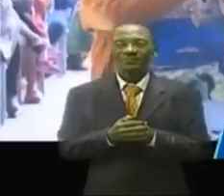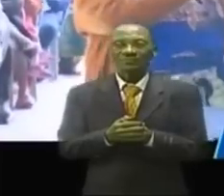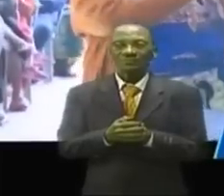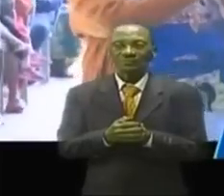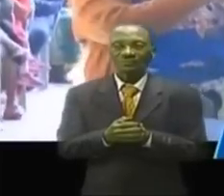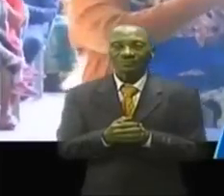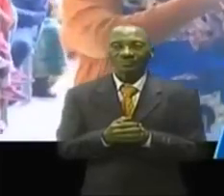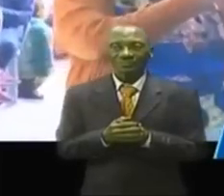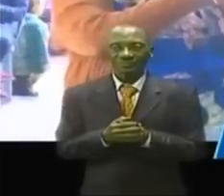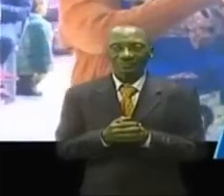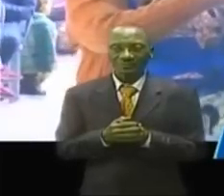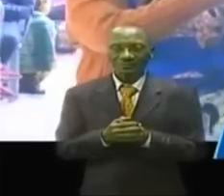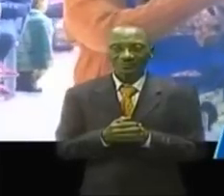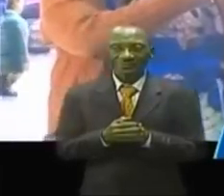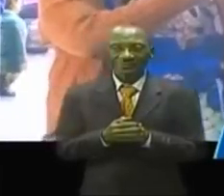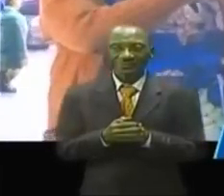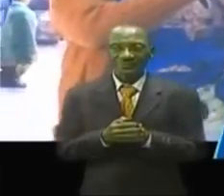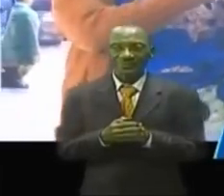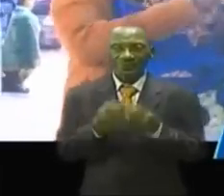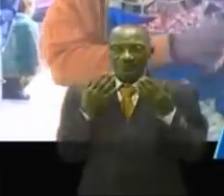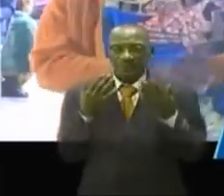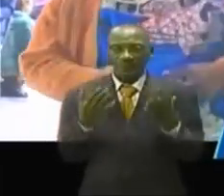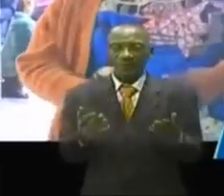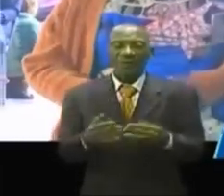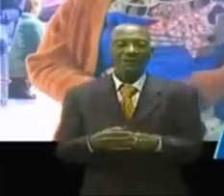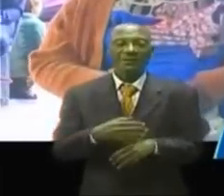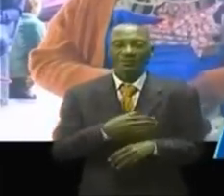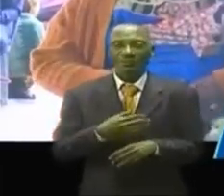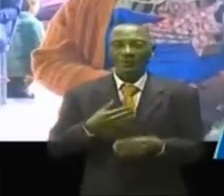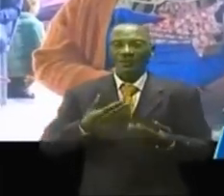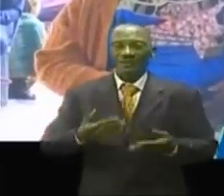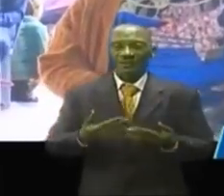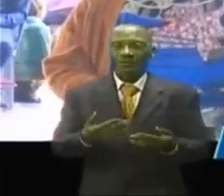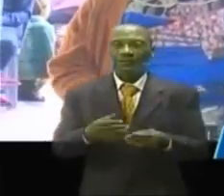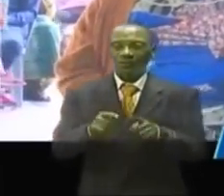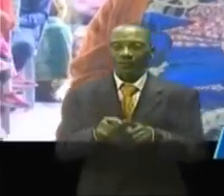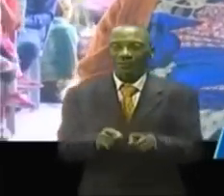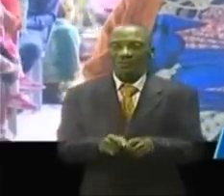Plus de 64 ans de vie commune, un cadeau inoubliable.